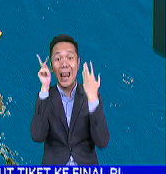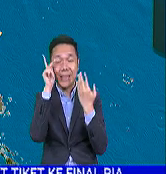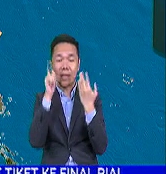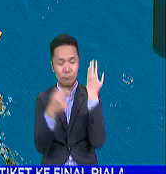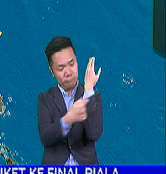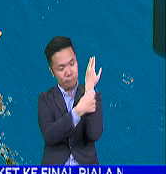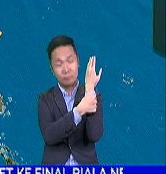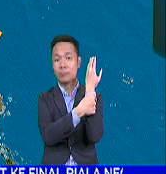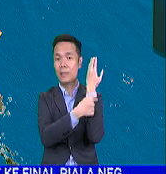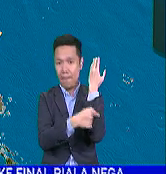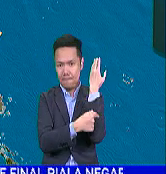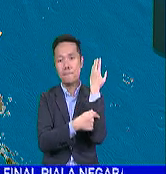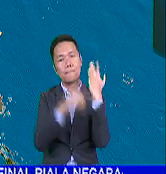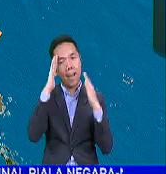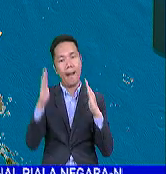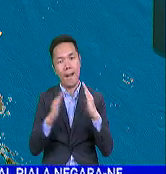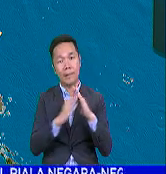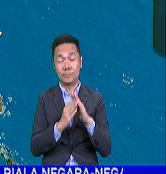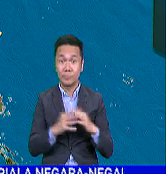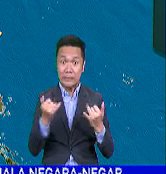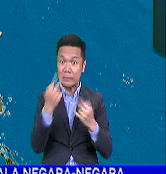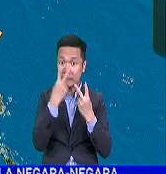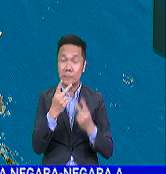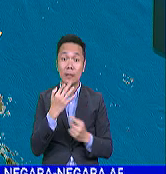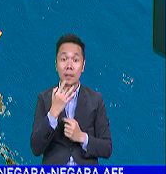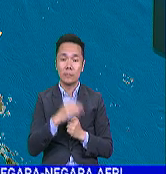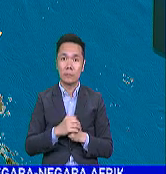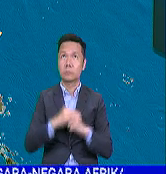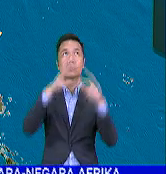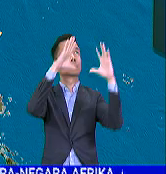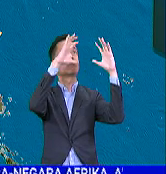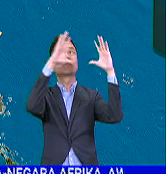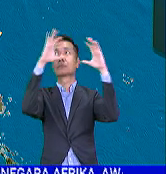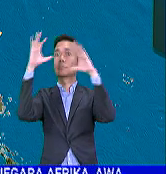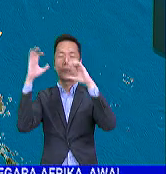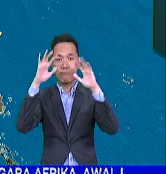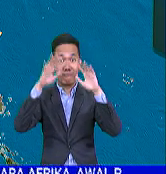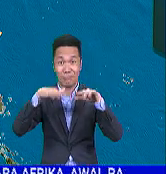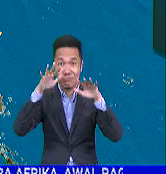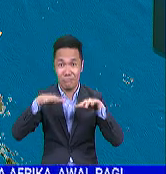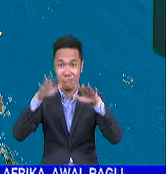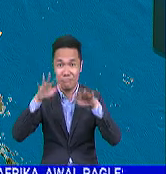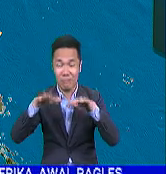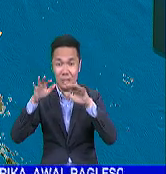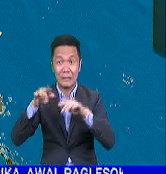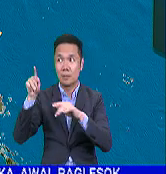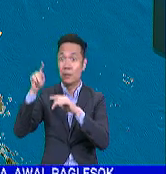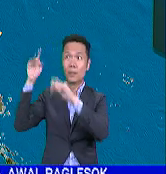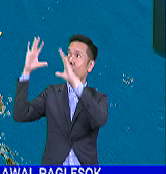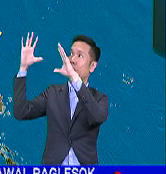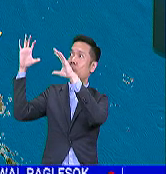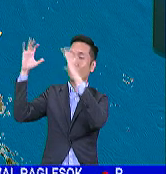Kelantan dan juga Pahang. Turut dicerap ketika ini terdapat kelompok awan membawa hujan yang kini sedang